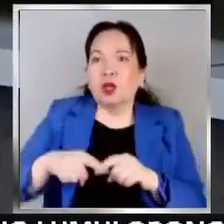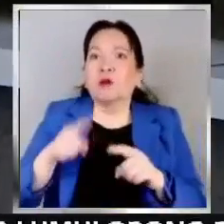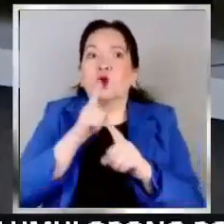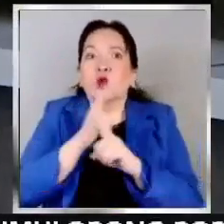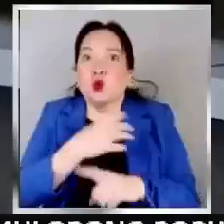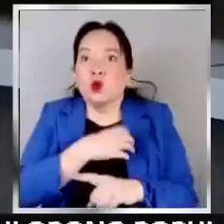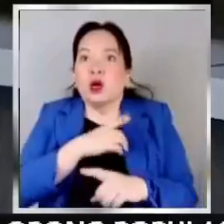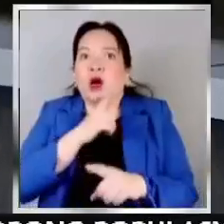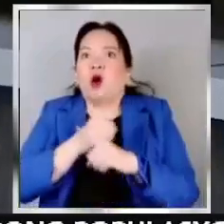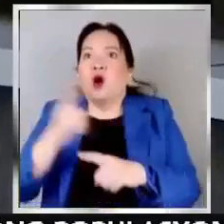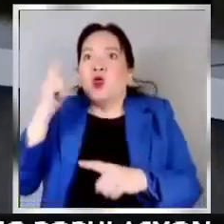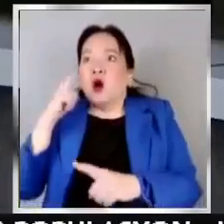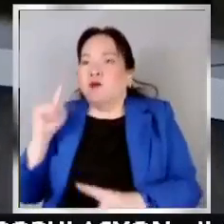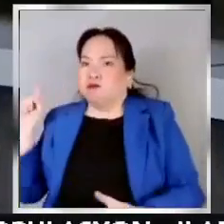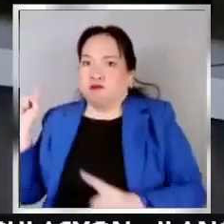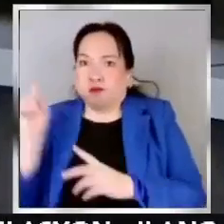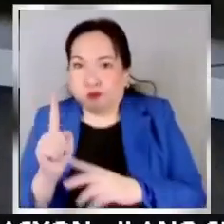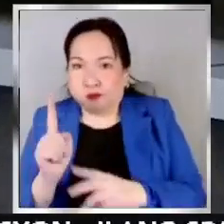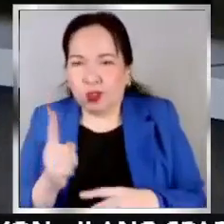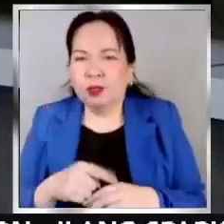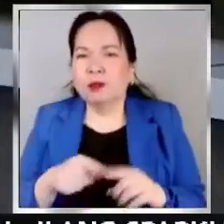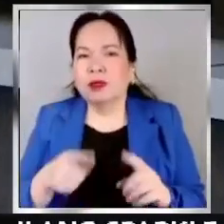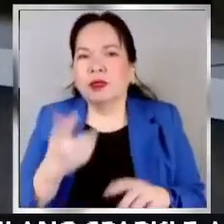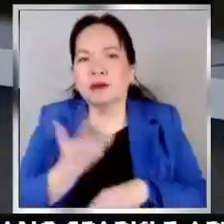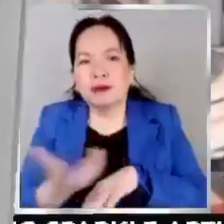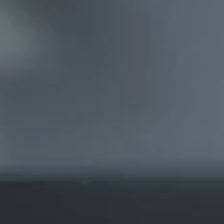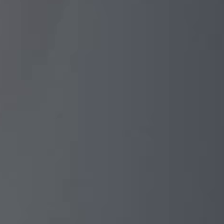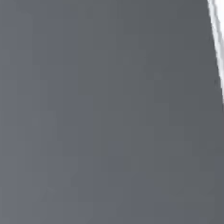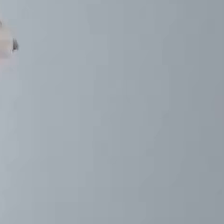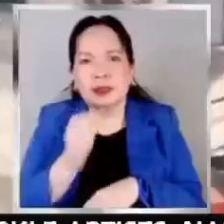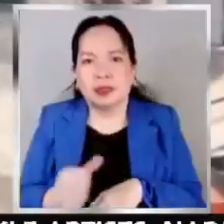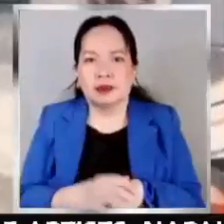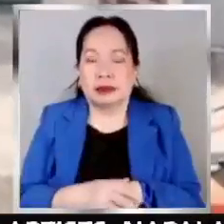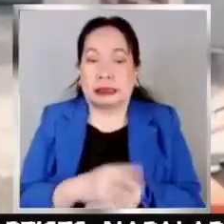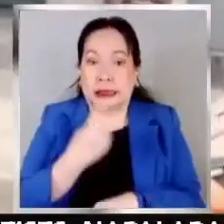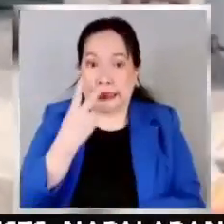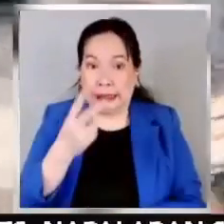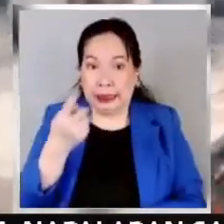tagpo, panuorin po sa pagtutok ni June Veneracion.